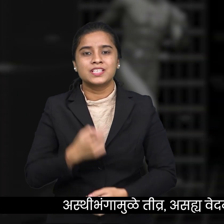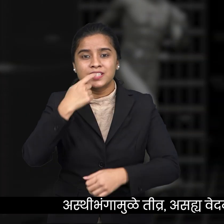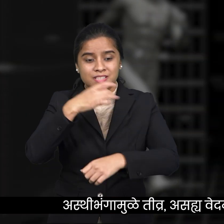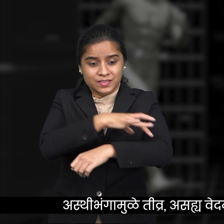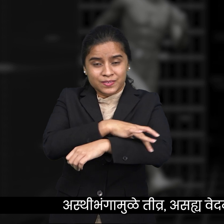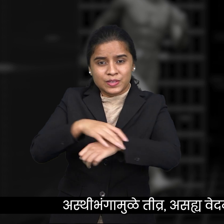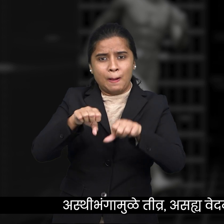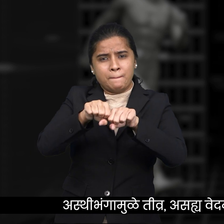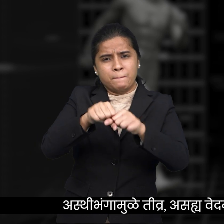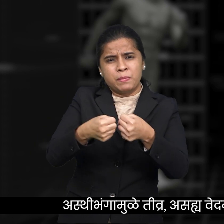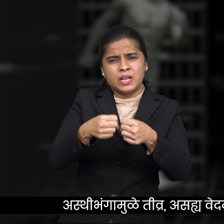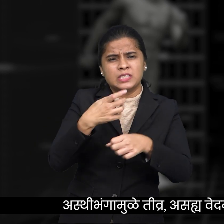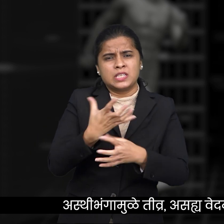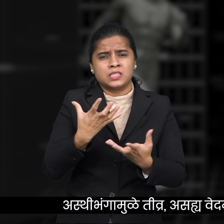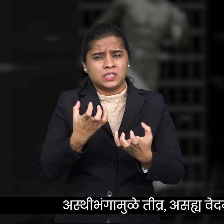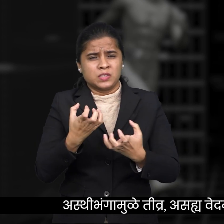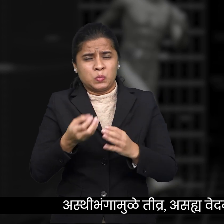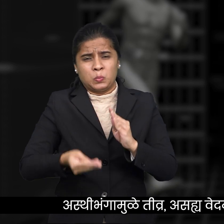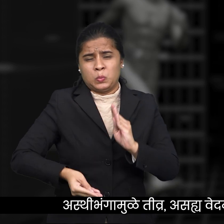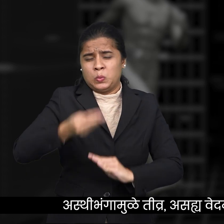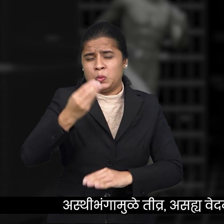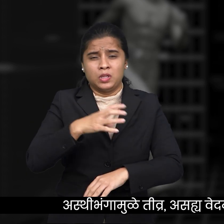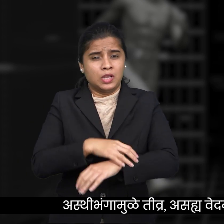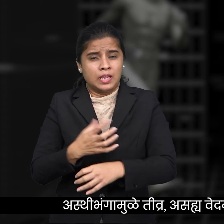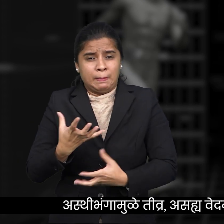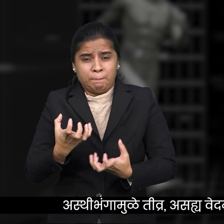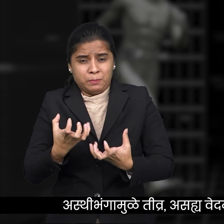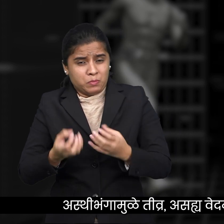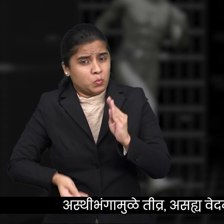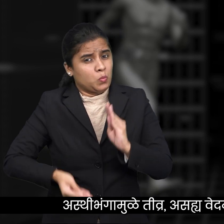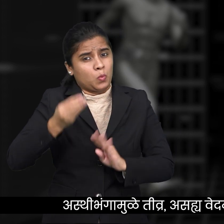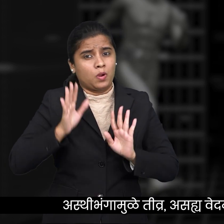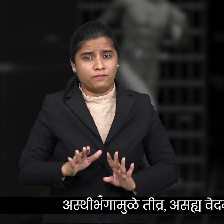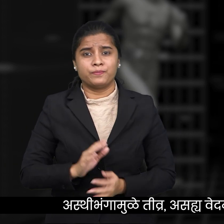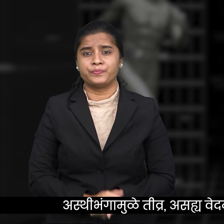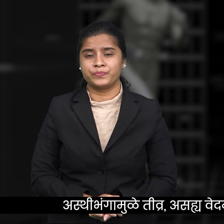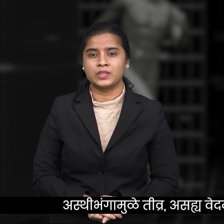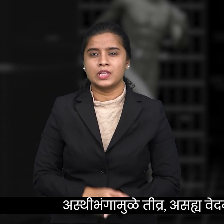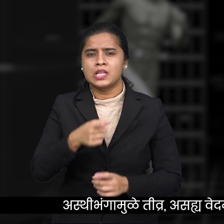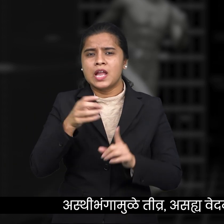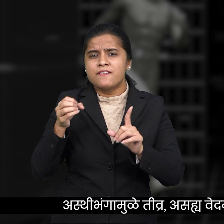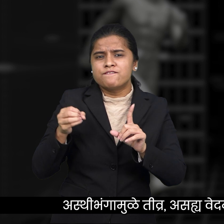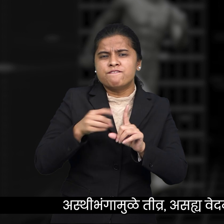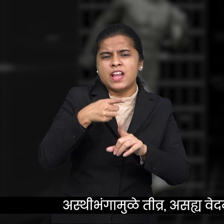अस्थिभंगामुळे तीव्र असह्य वेदना होतात आणि प्रभावित भाग लगेच सुजतो।